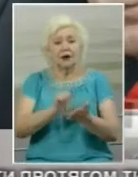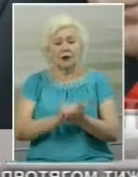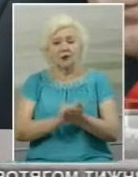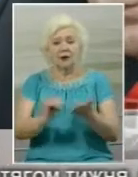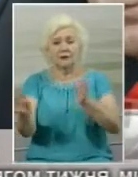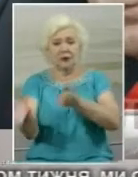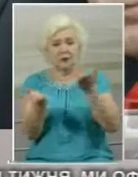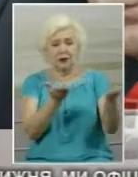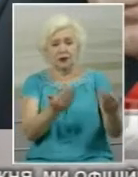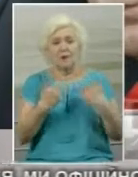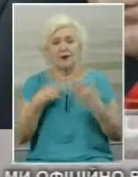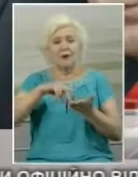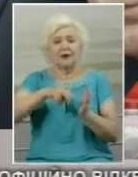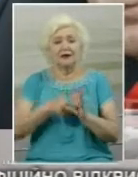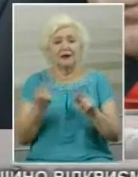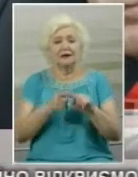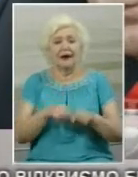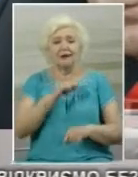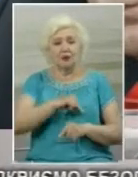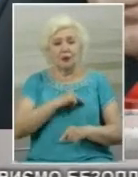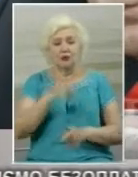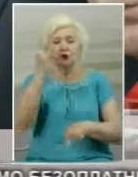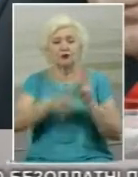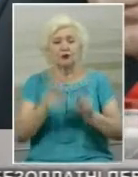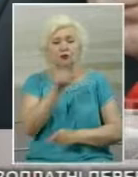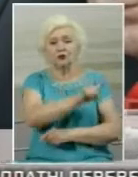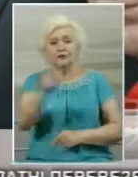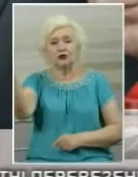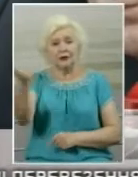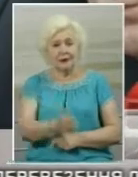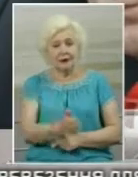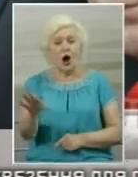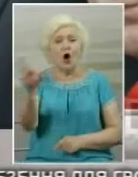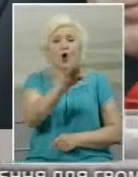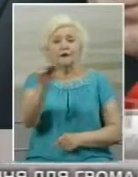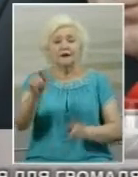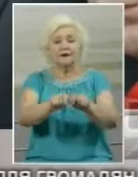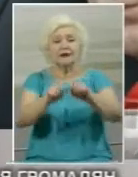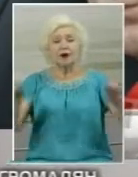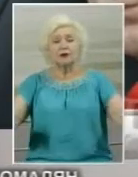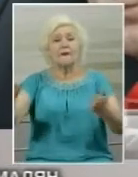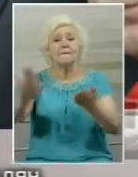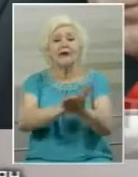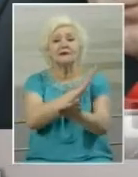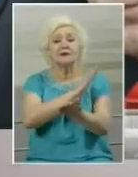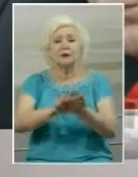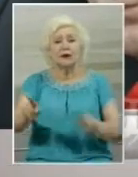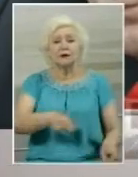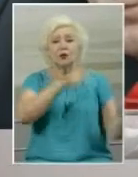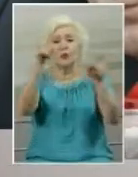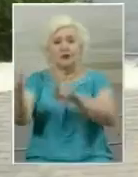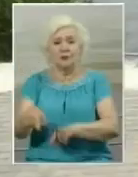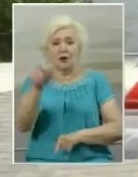регистра, мы планируем эту работу закончить в течение недели, мы официально откроем бесплатную переплаву для